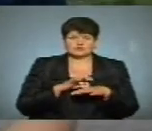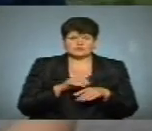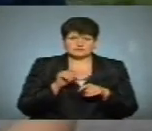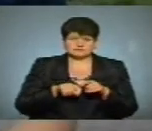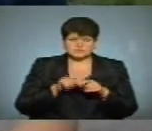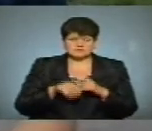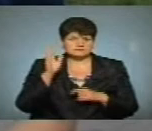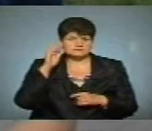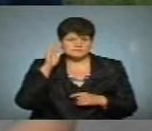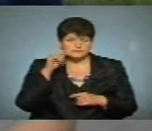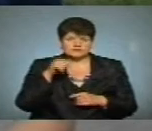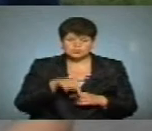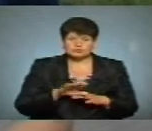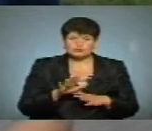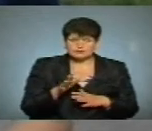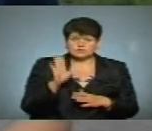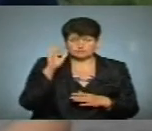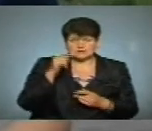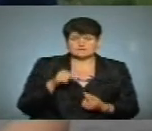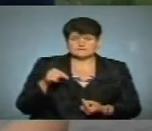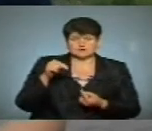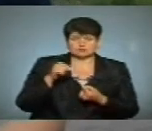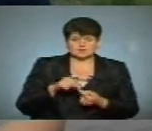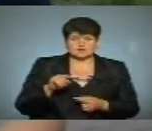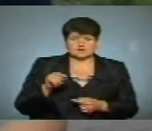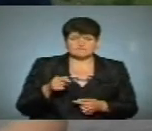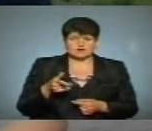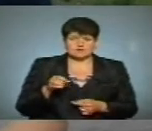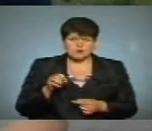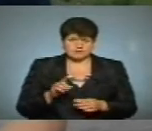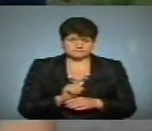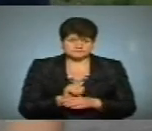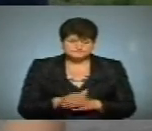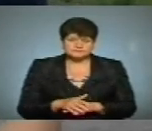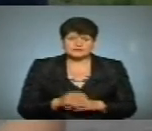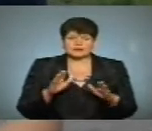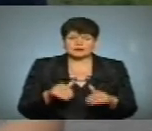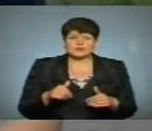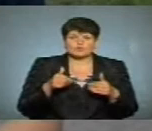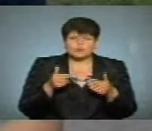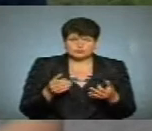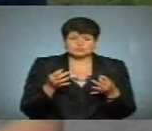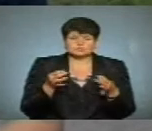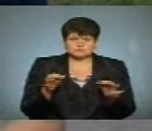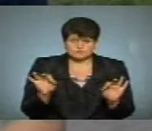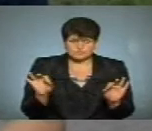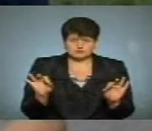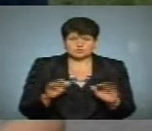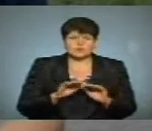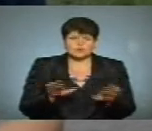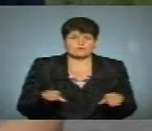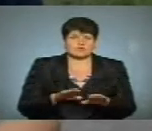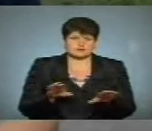води. На той момент вода відповідала вимогам. Тобто рекомендовано, дозволено